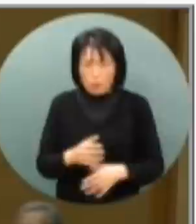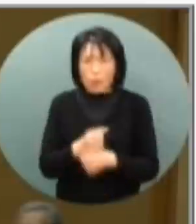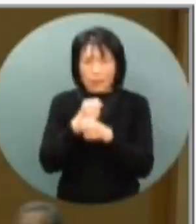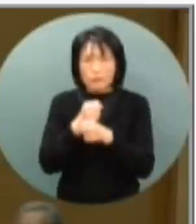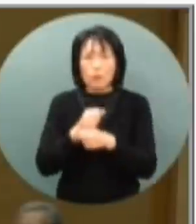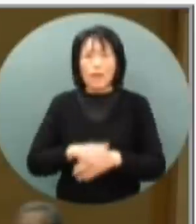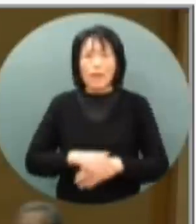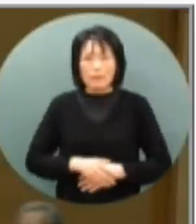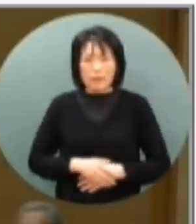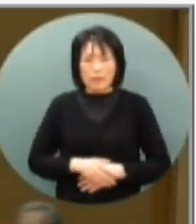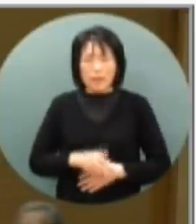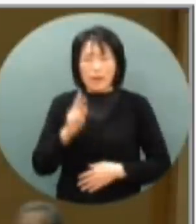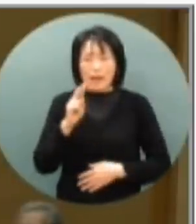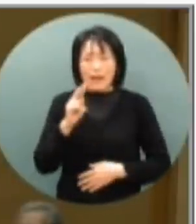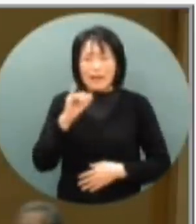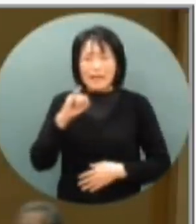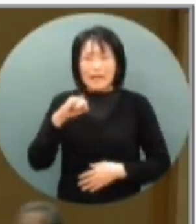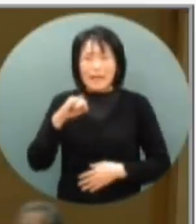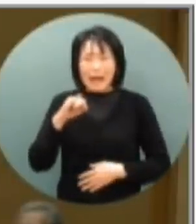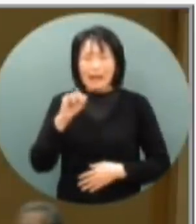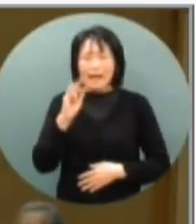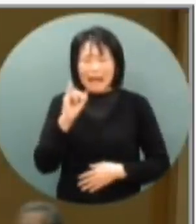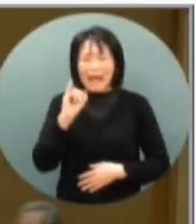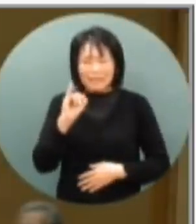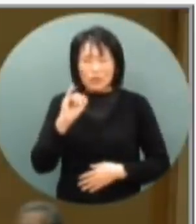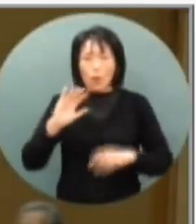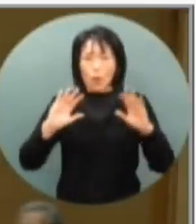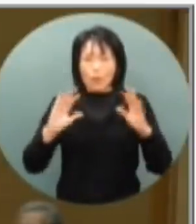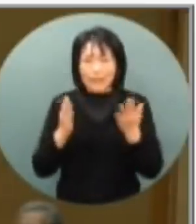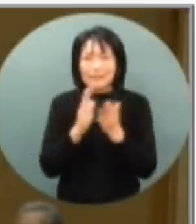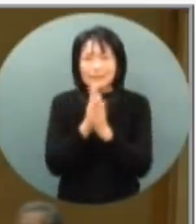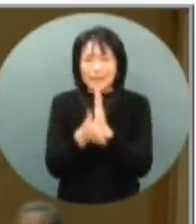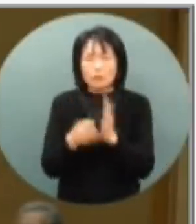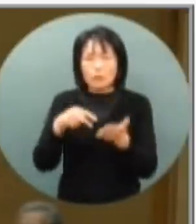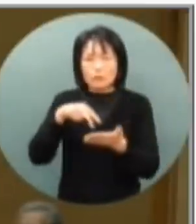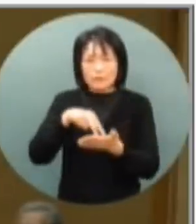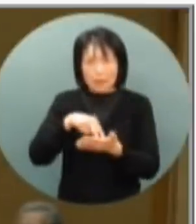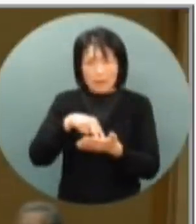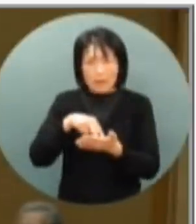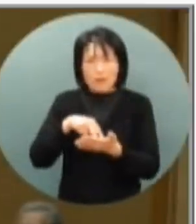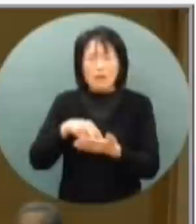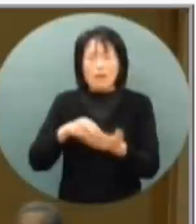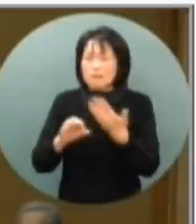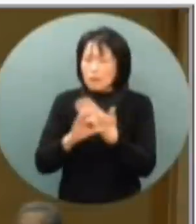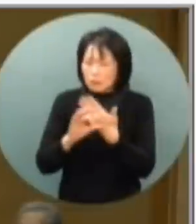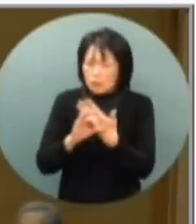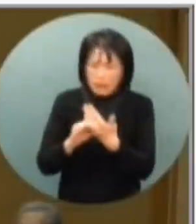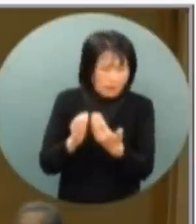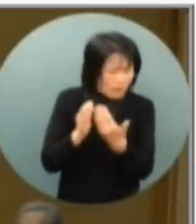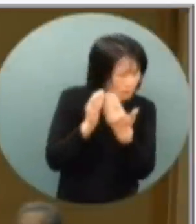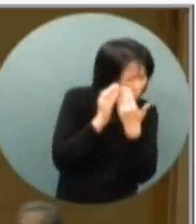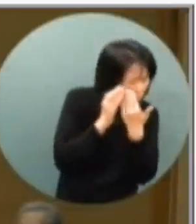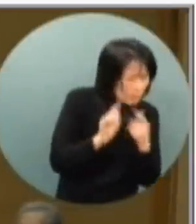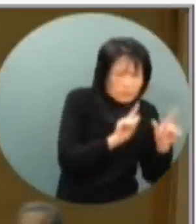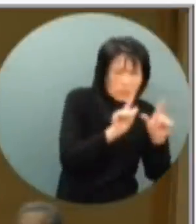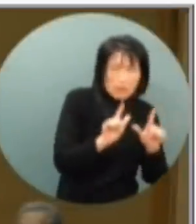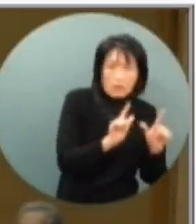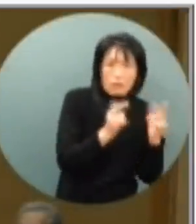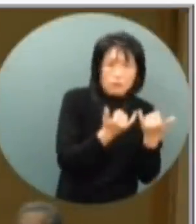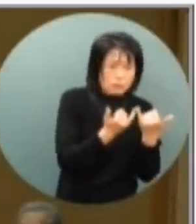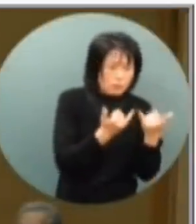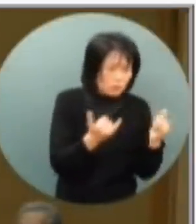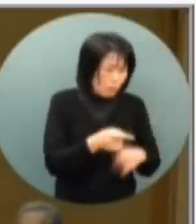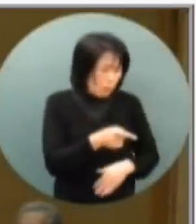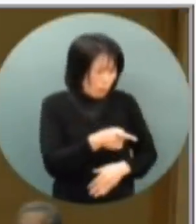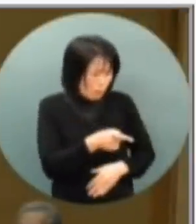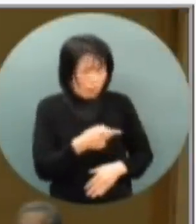村井県運動で例えば人目を忍んで生活している人を市民が